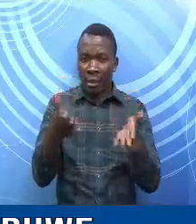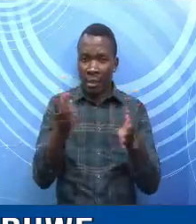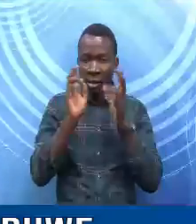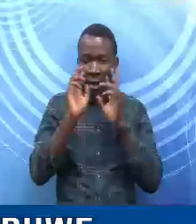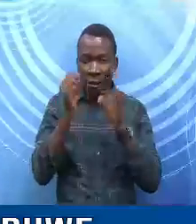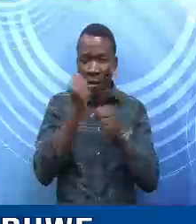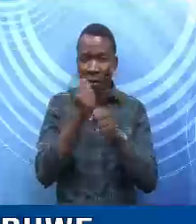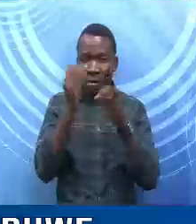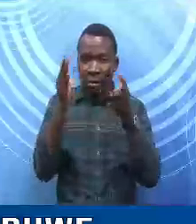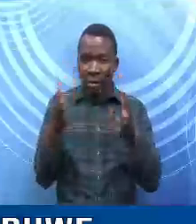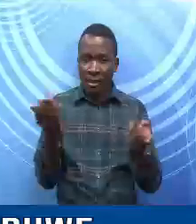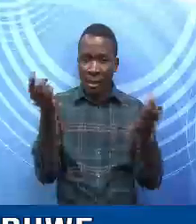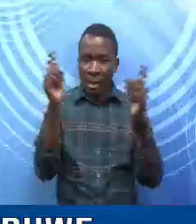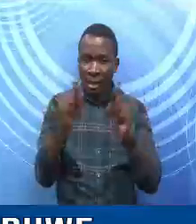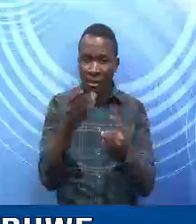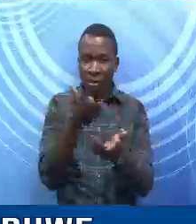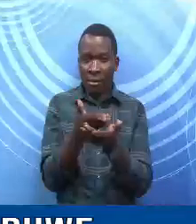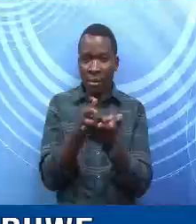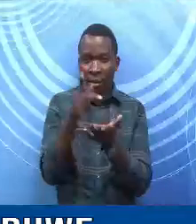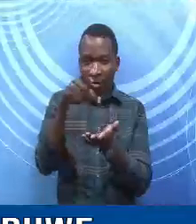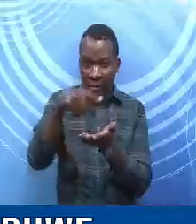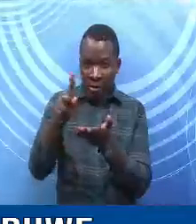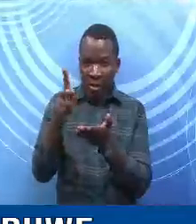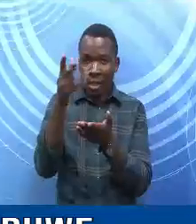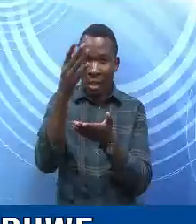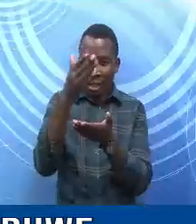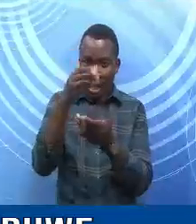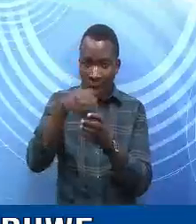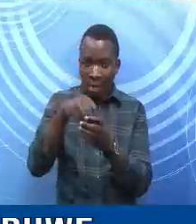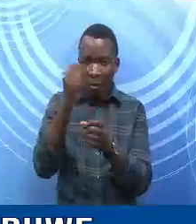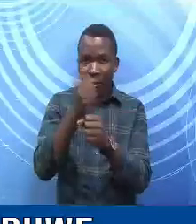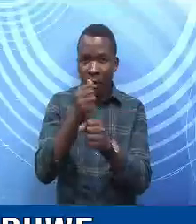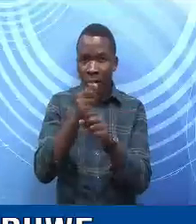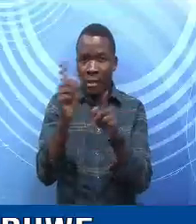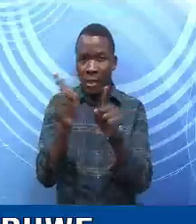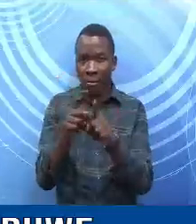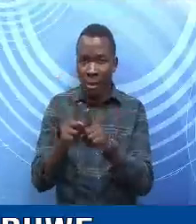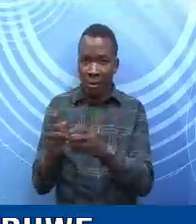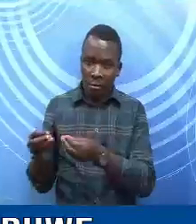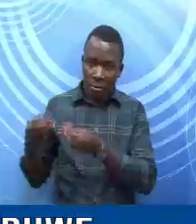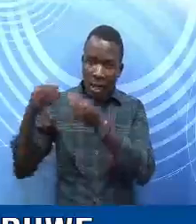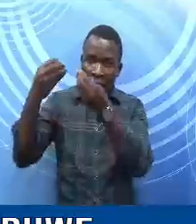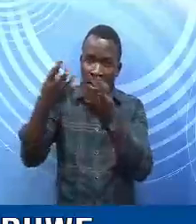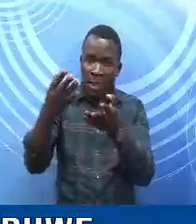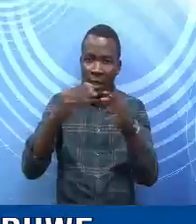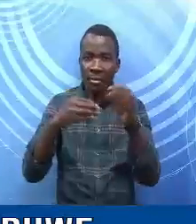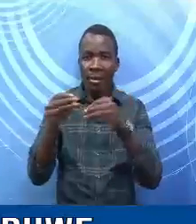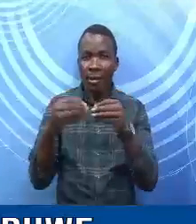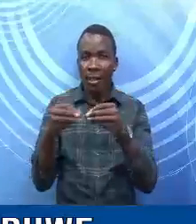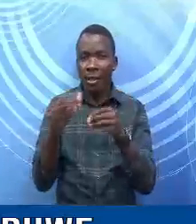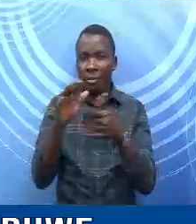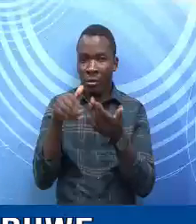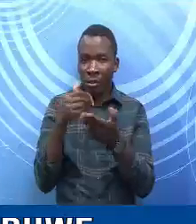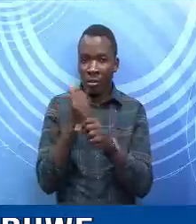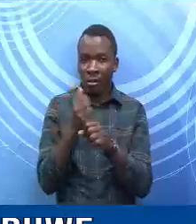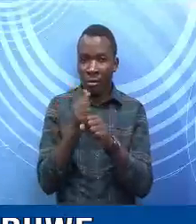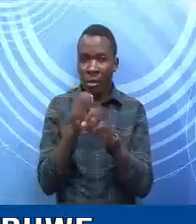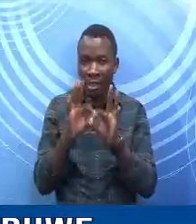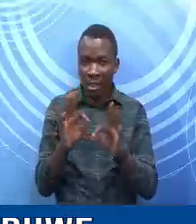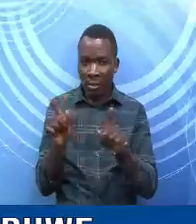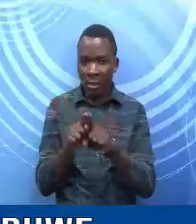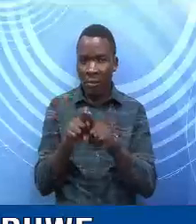baje kwishyuza, harimo abahakoze, harimo ndetse n'abahatanze ibikoresho mu iyubakwa ry'iki kiraro, barimo gukora igisa nk'inama.